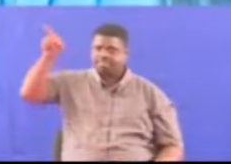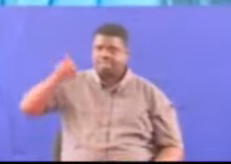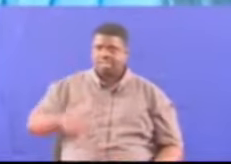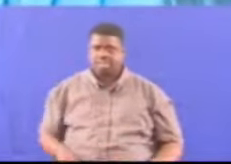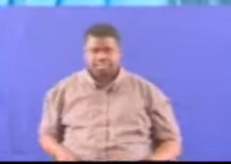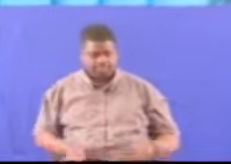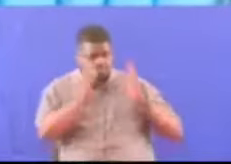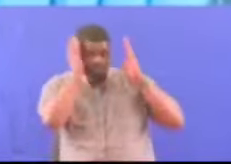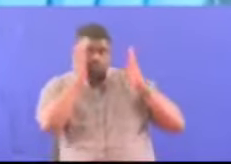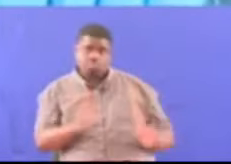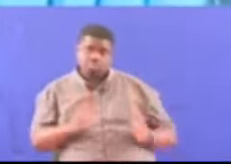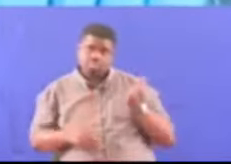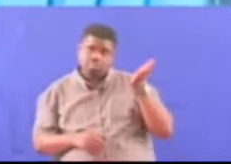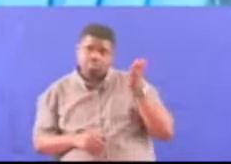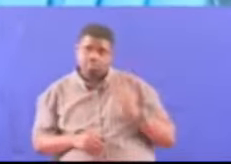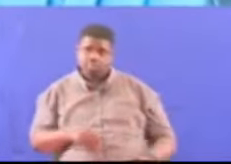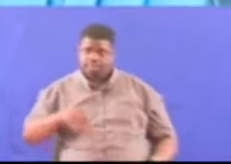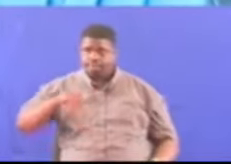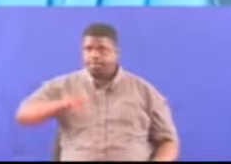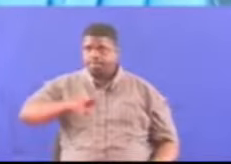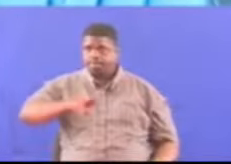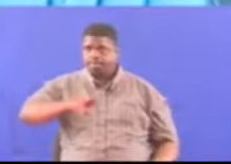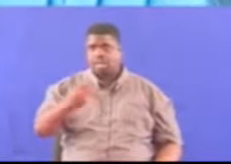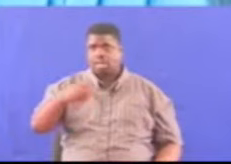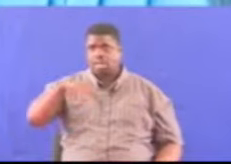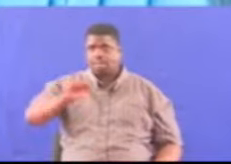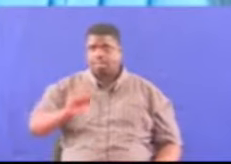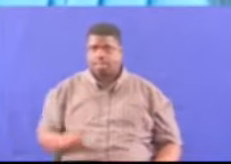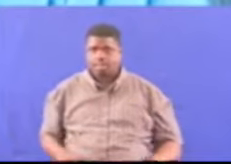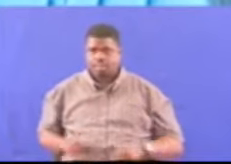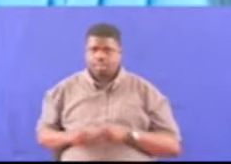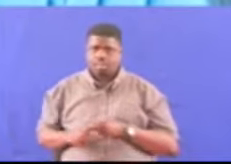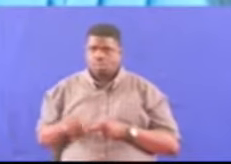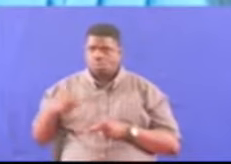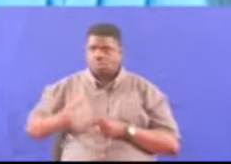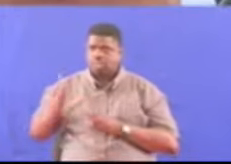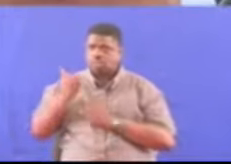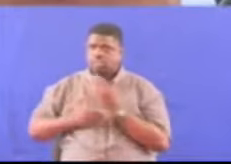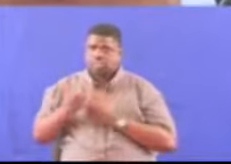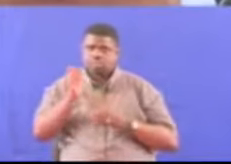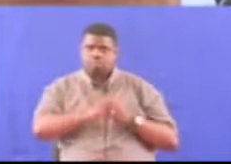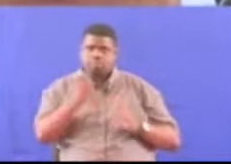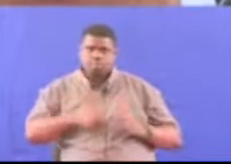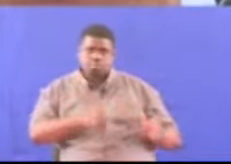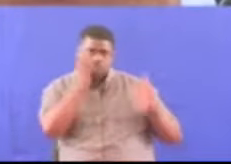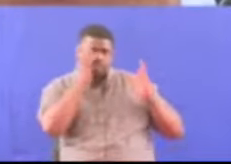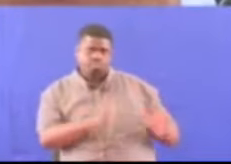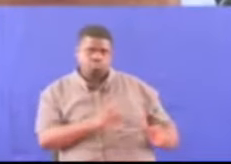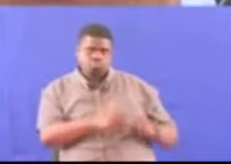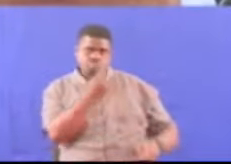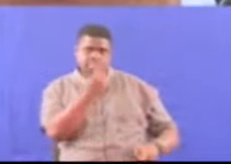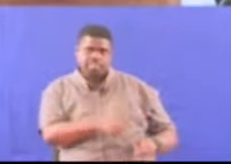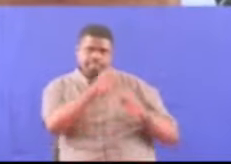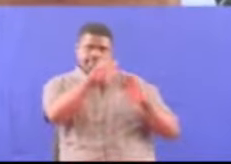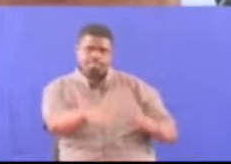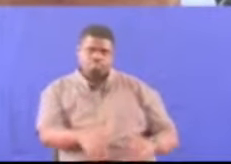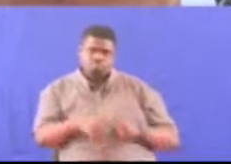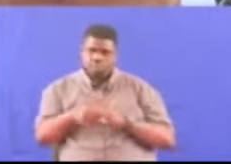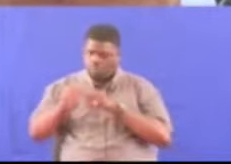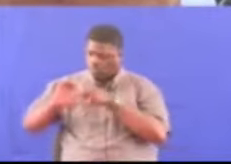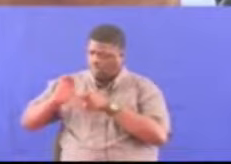Mheshimiwa Jenista Joakim Mhagama, Waziri wa Nchi, Ofisi ya Waziri Mkuu, Sera, Bunge na